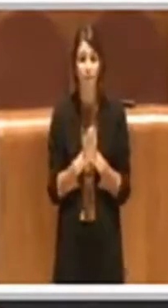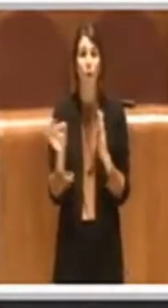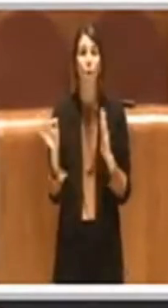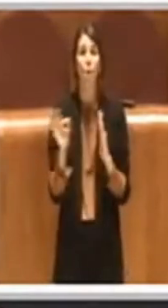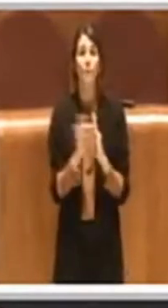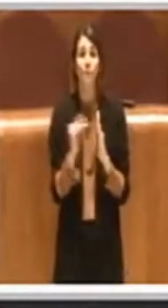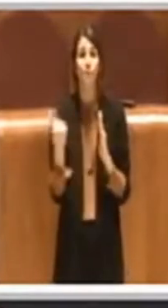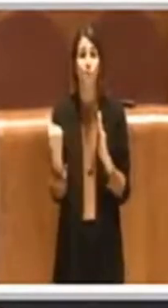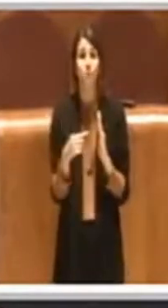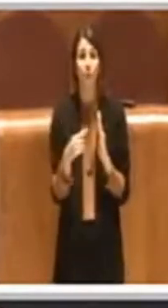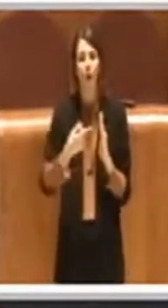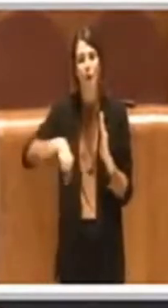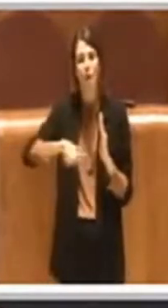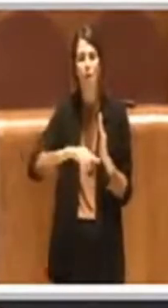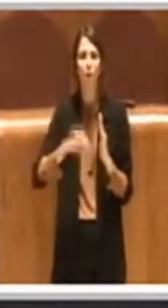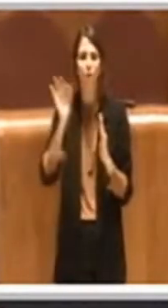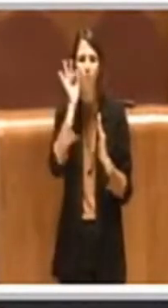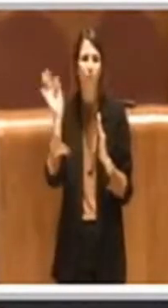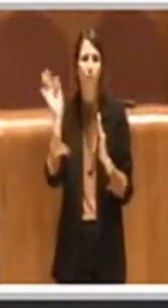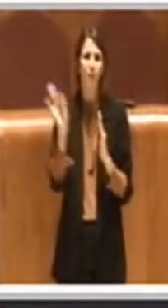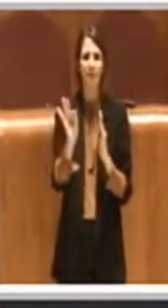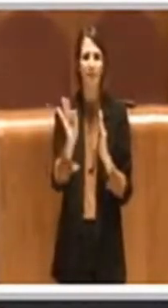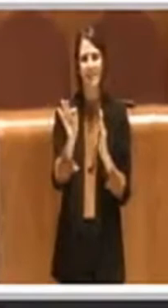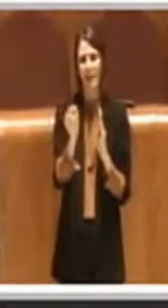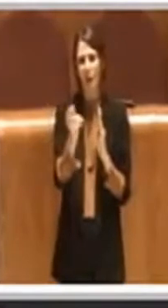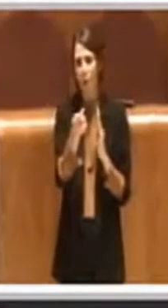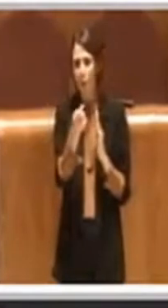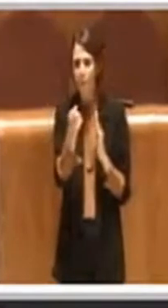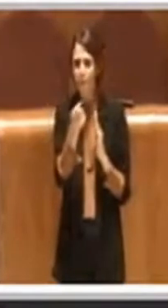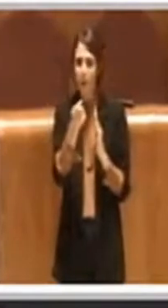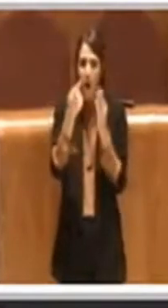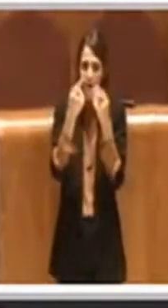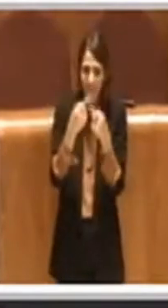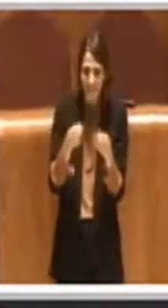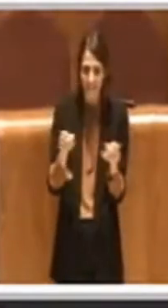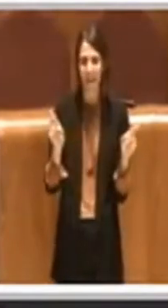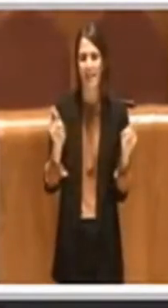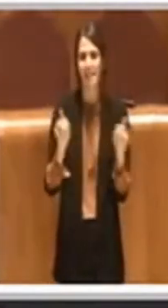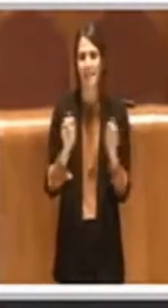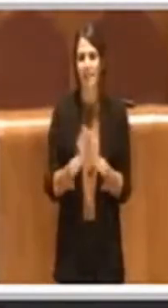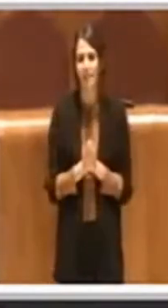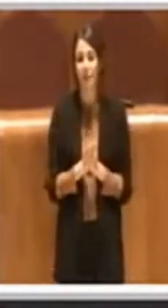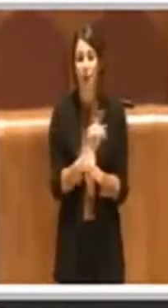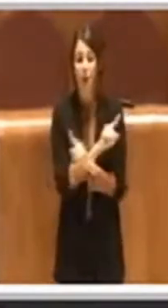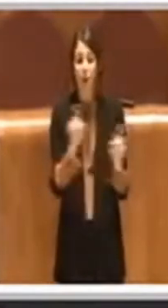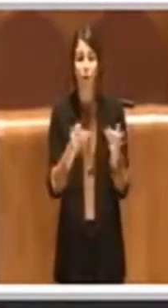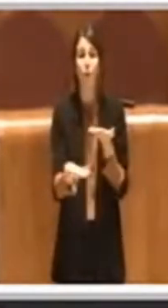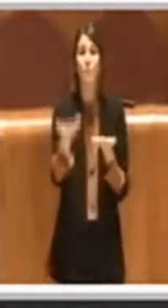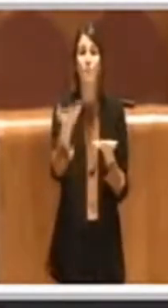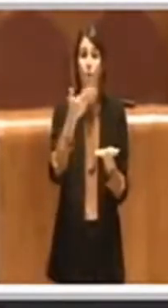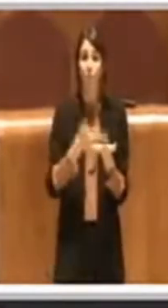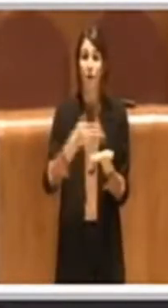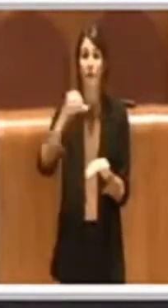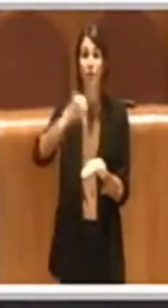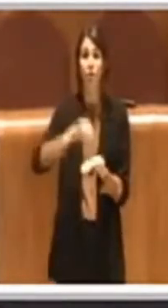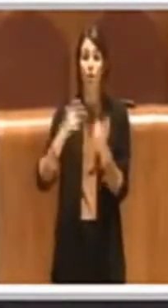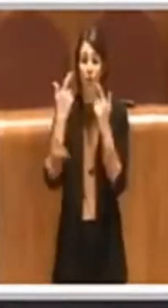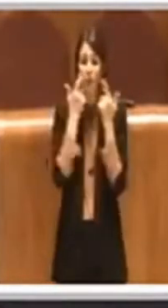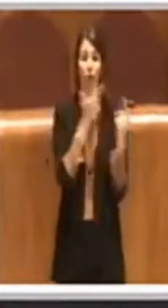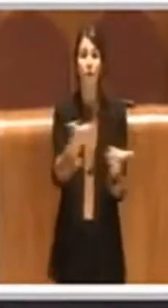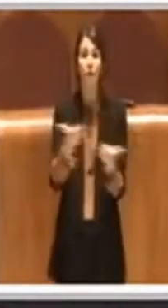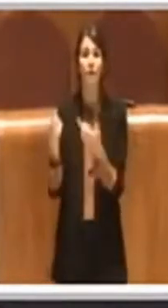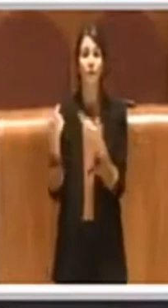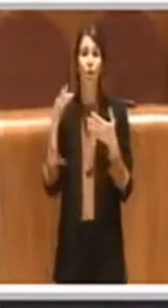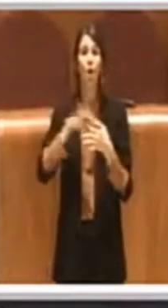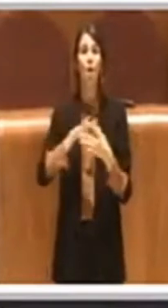delle visioni leggermente un po diverse voi avete proposto questi osservatori deliberativi